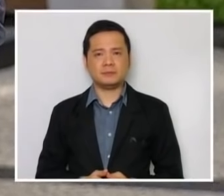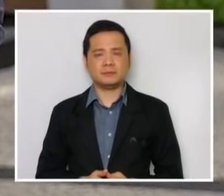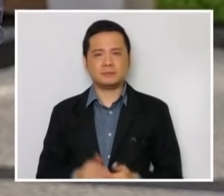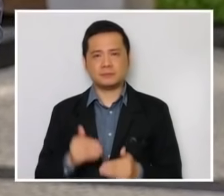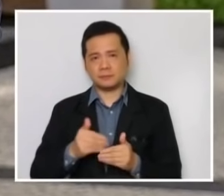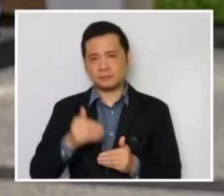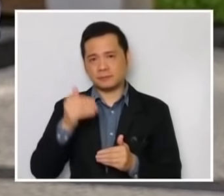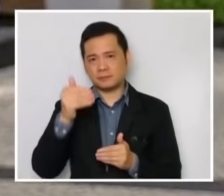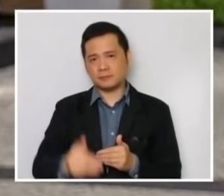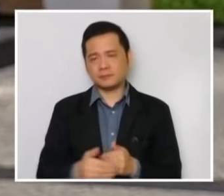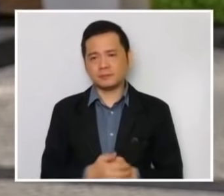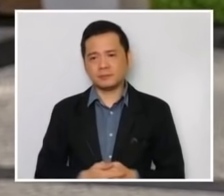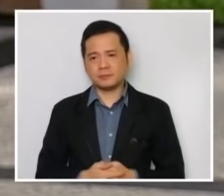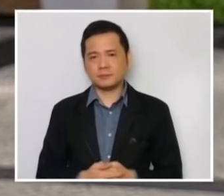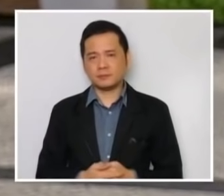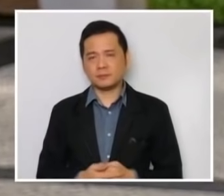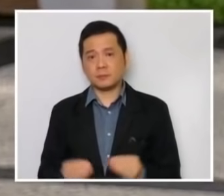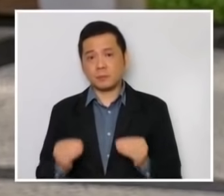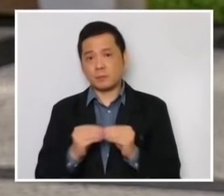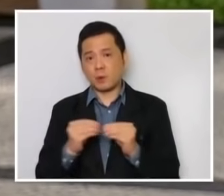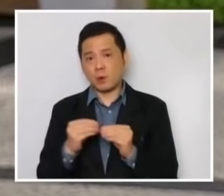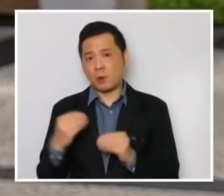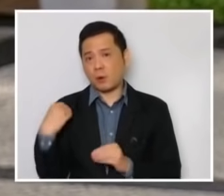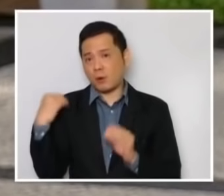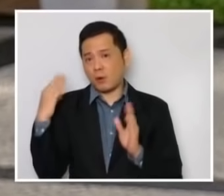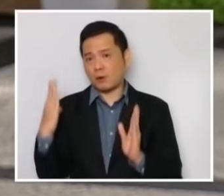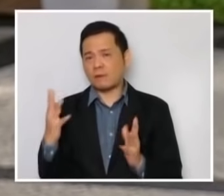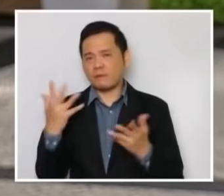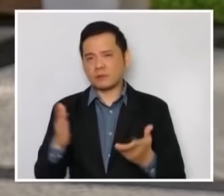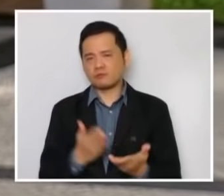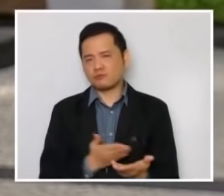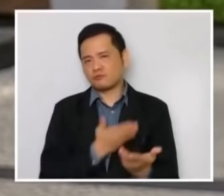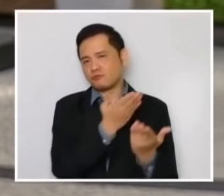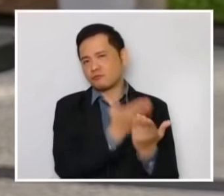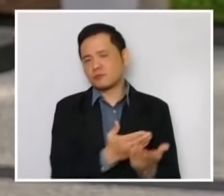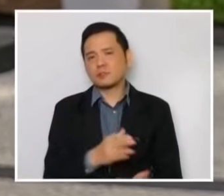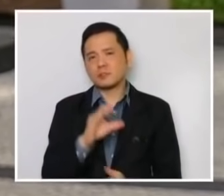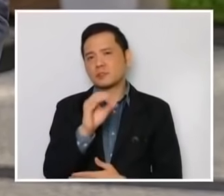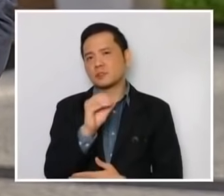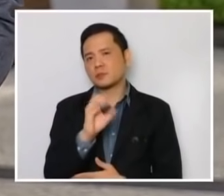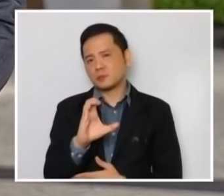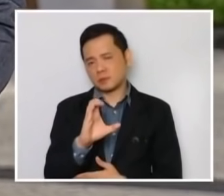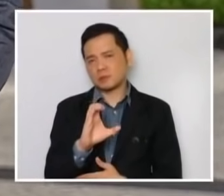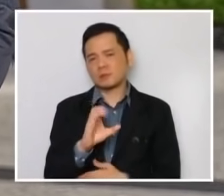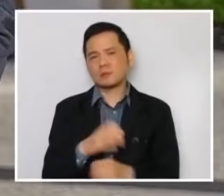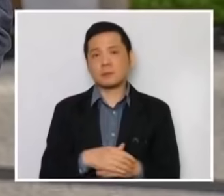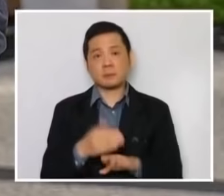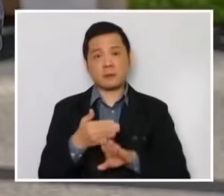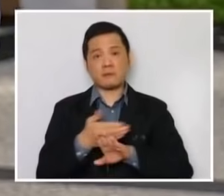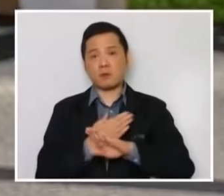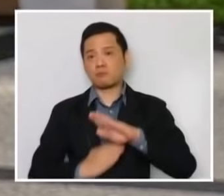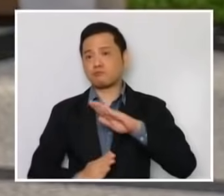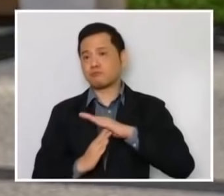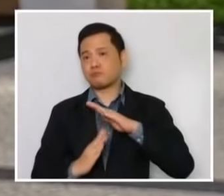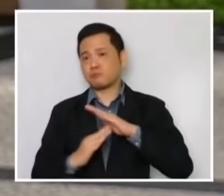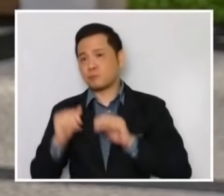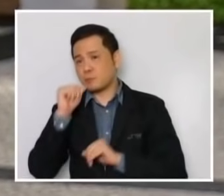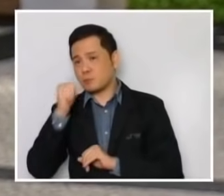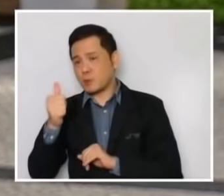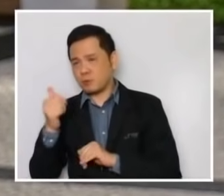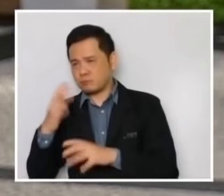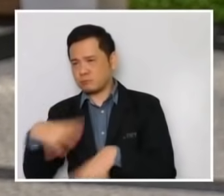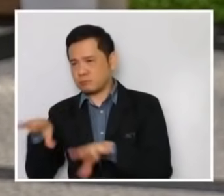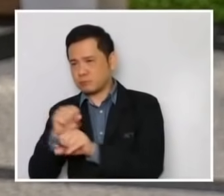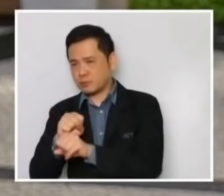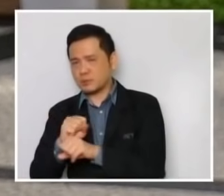Nadagdagan pa mga lokal na opisyal na nagain ang kanilang Certificate of Candidacy bago ang deadline bukas. Kilalanin po ang ilan sa